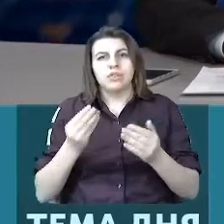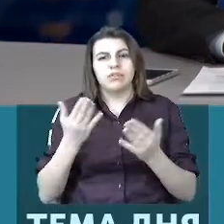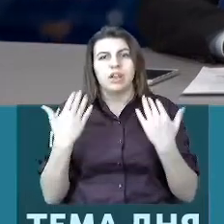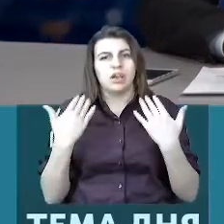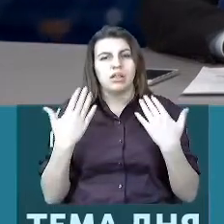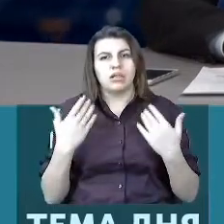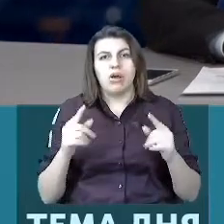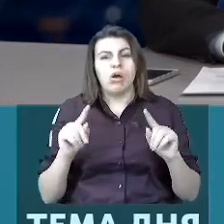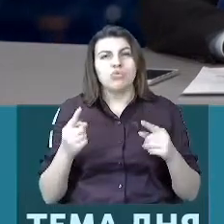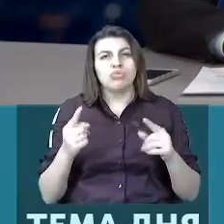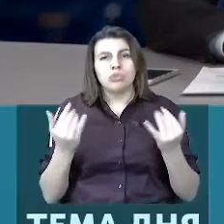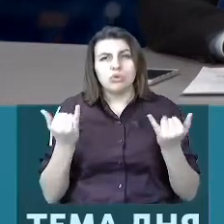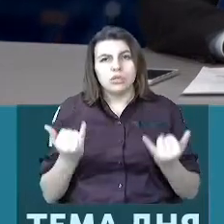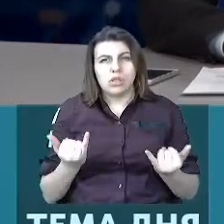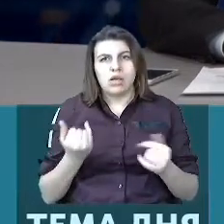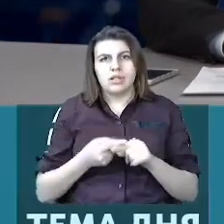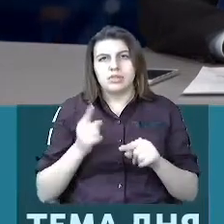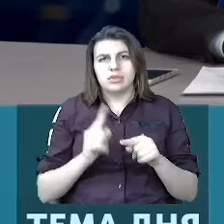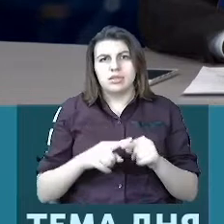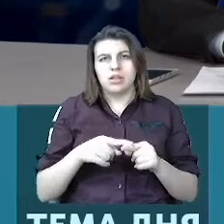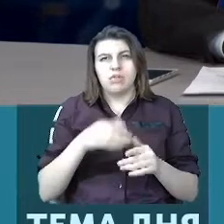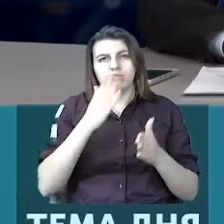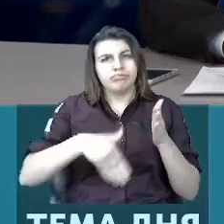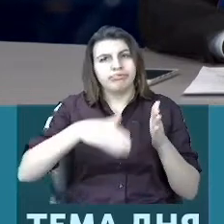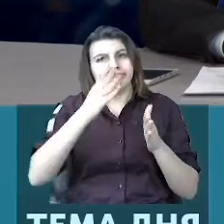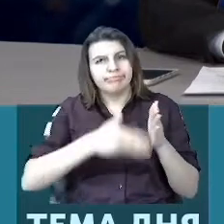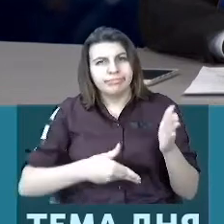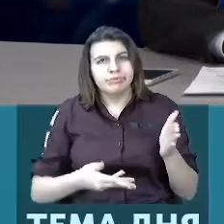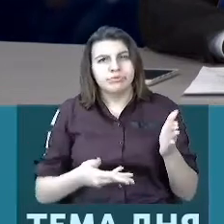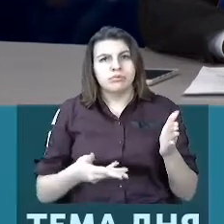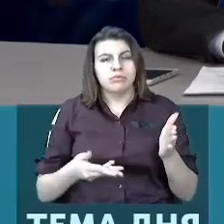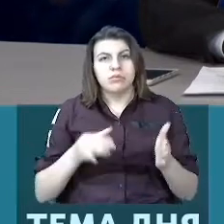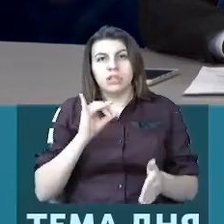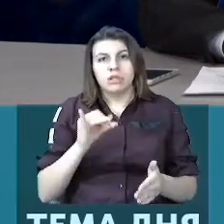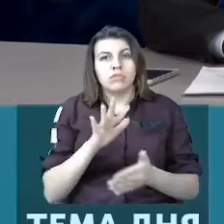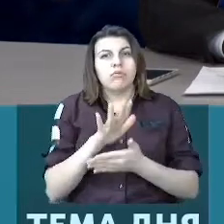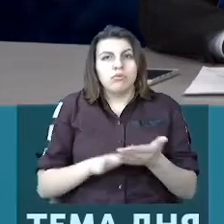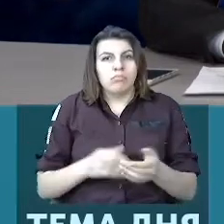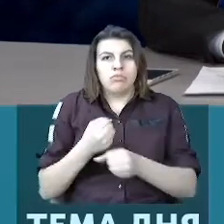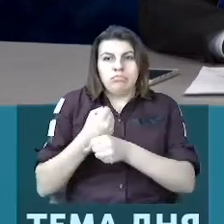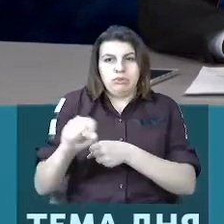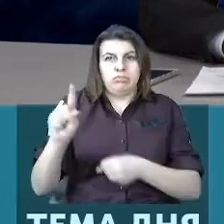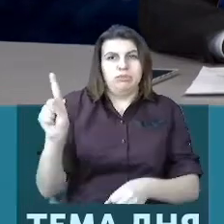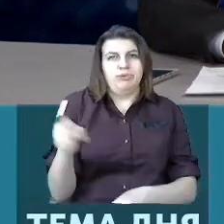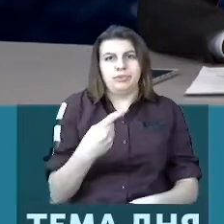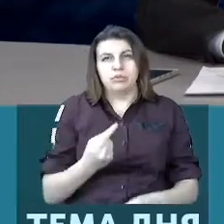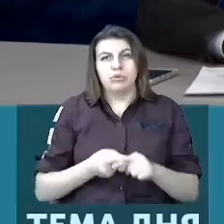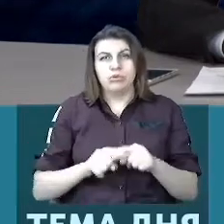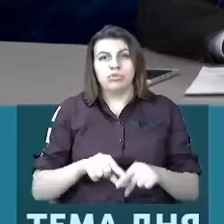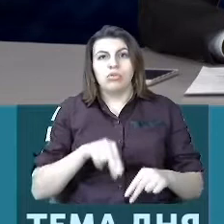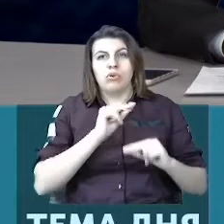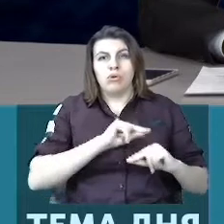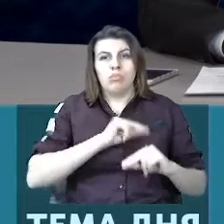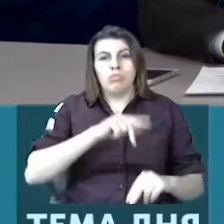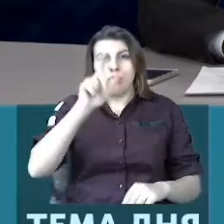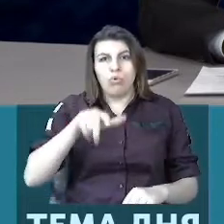Чомусь зараз це нівелюється, знищують і, вибачте, примусять, тому що роботник, він не піде, він буде